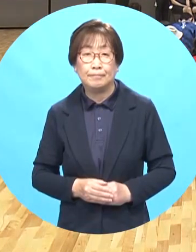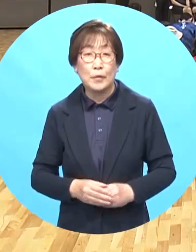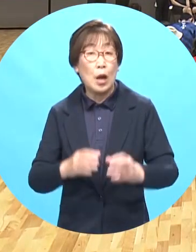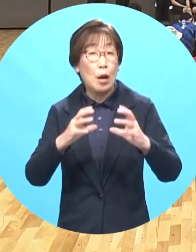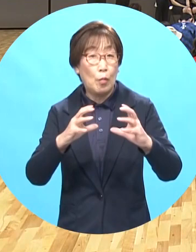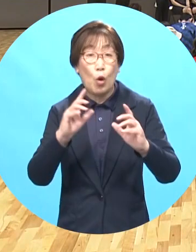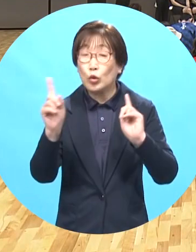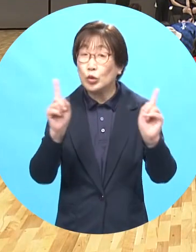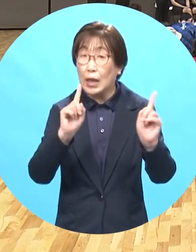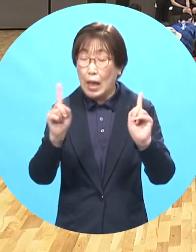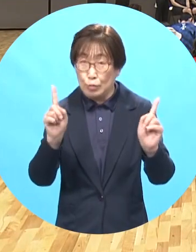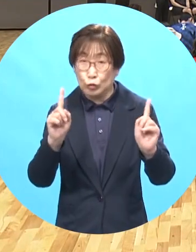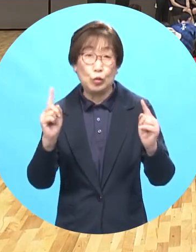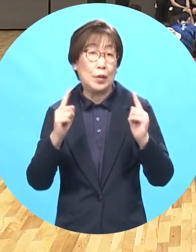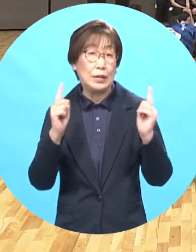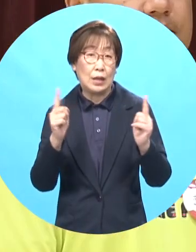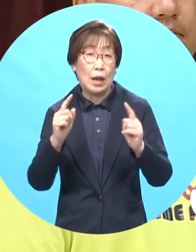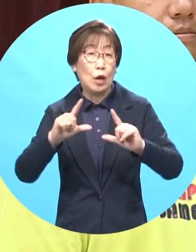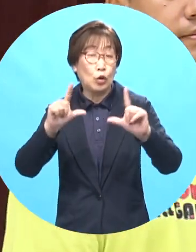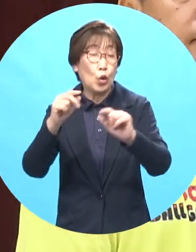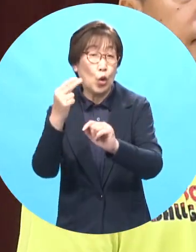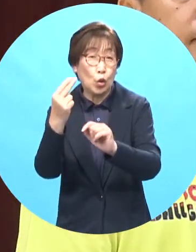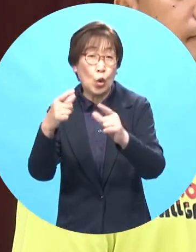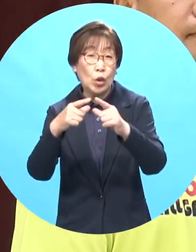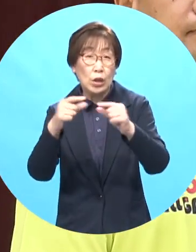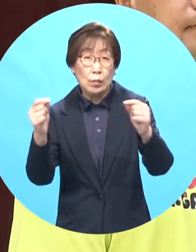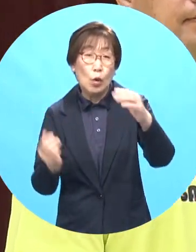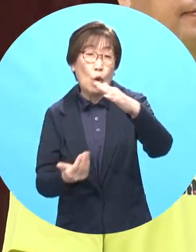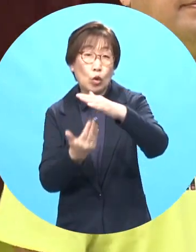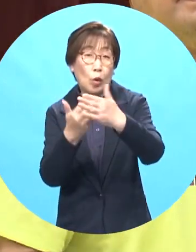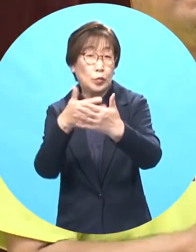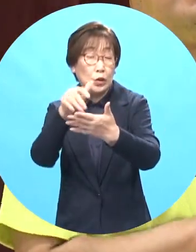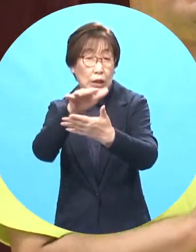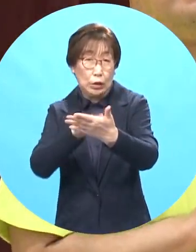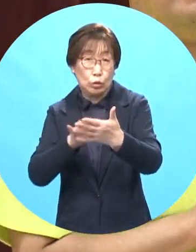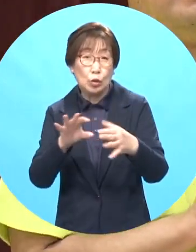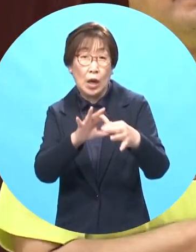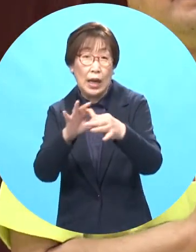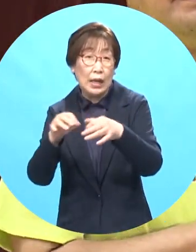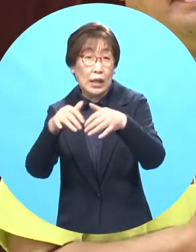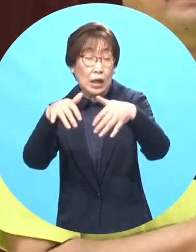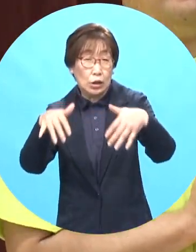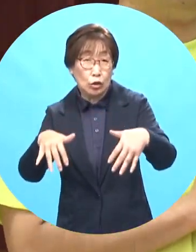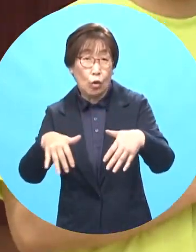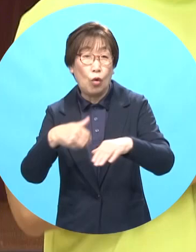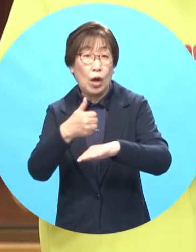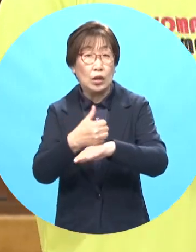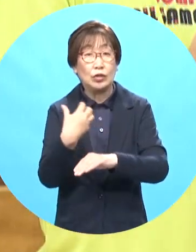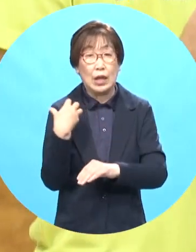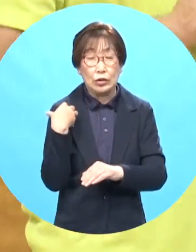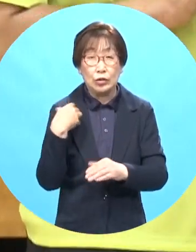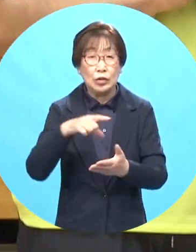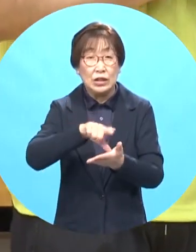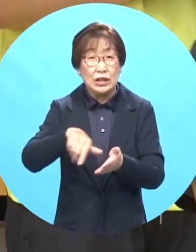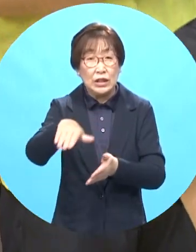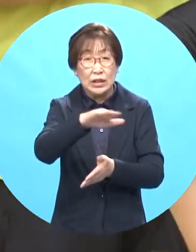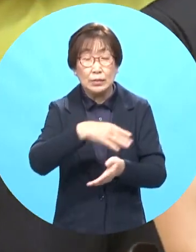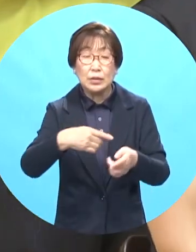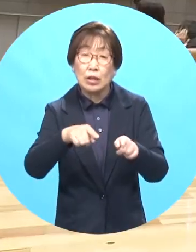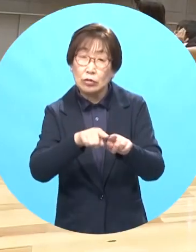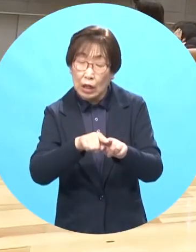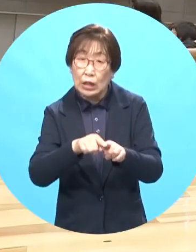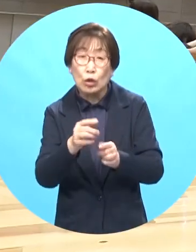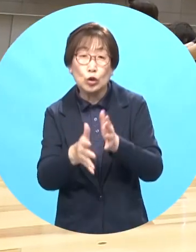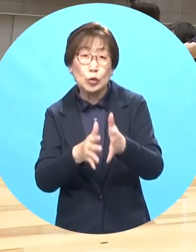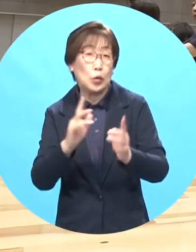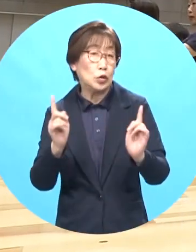ボールゲームフェスタは東京都の日本トップリーグ連携機構が主催する地域密着型のスポーツイベントで全国各